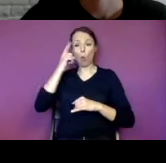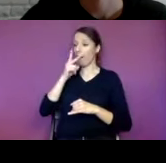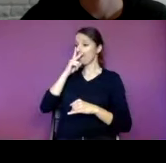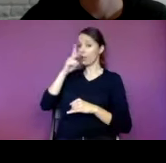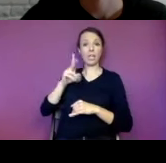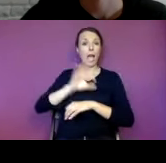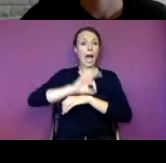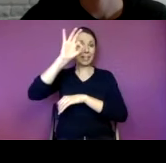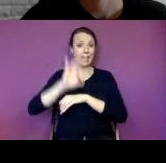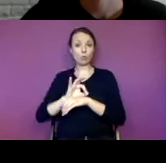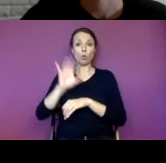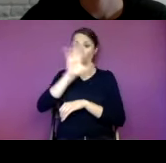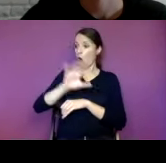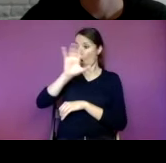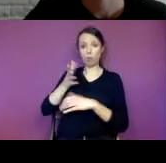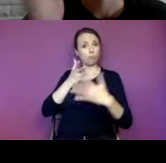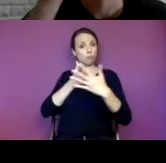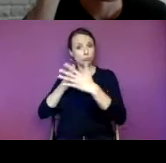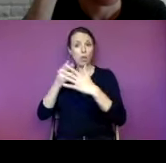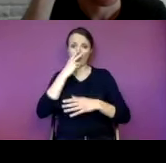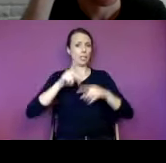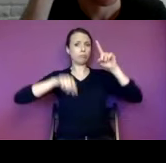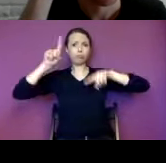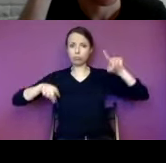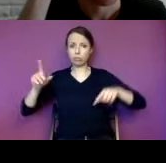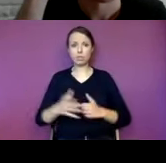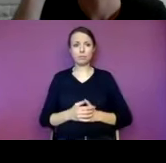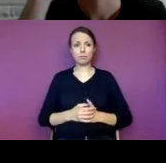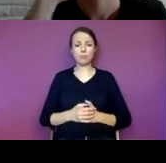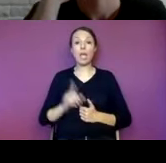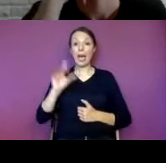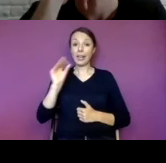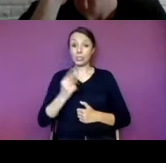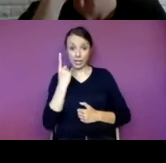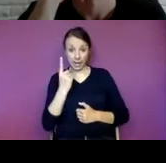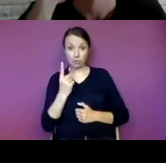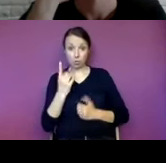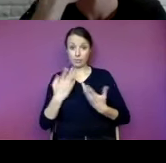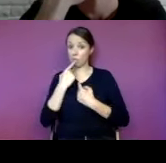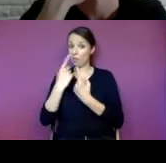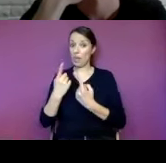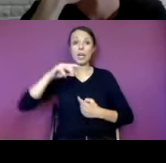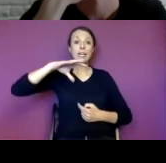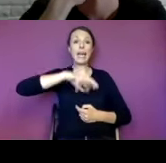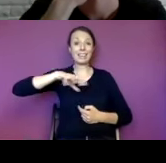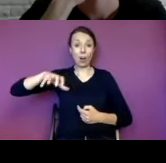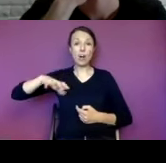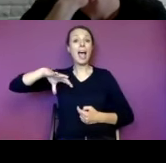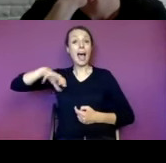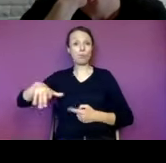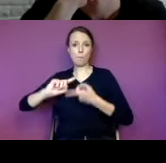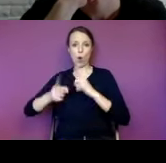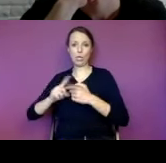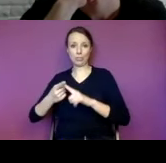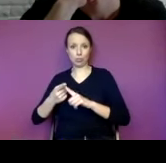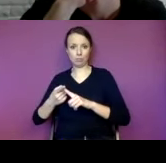jedną czy drugą. Natomiast nie chcę zajmować tutaj dużo czasu, natomiast o jednej rzeczy chciałbym jeszcze powiedzieć, o kategoriach politycznych. Ja wiem, że no, mówienie o polityce